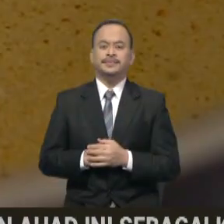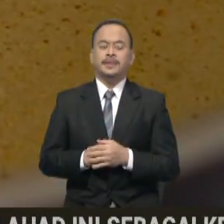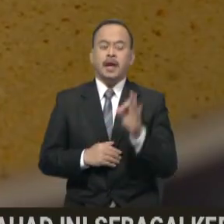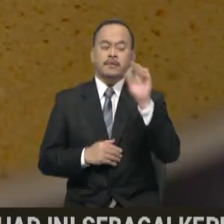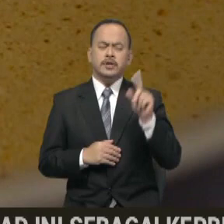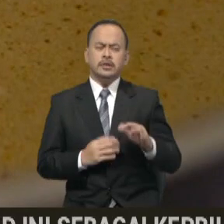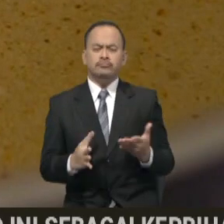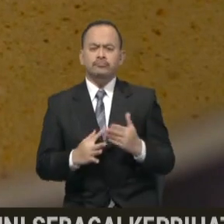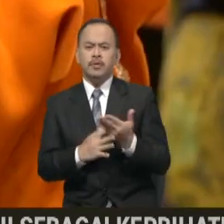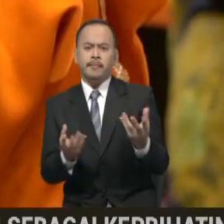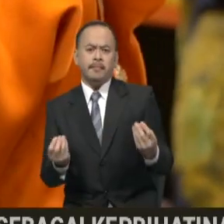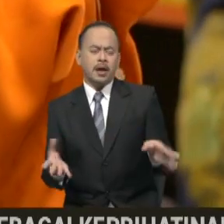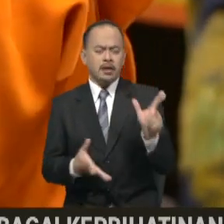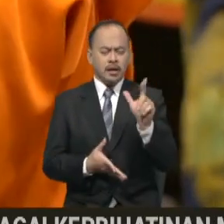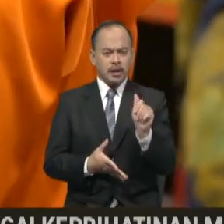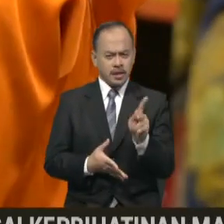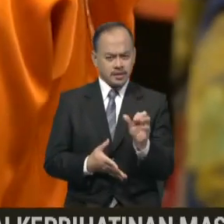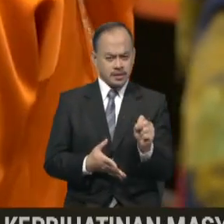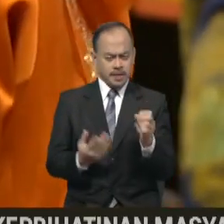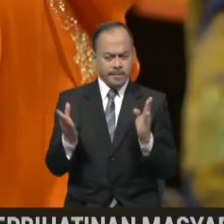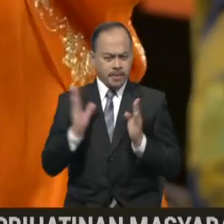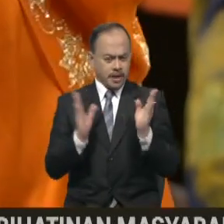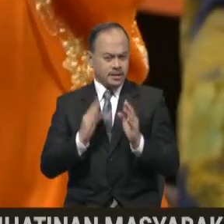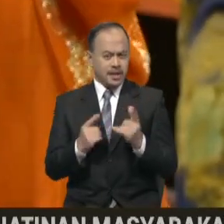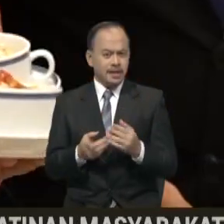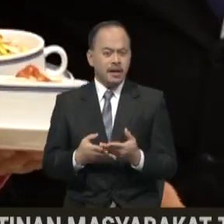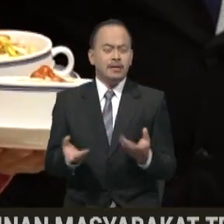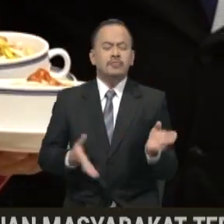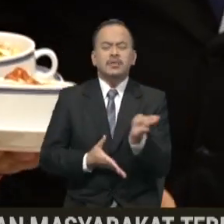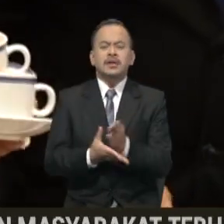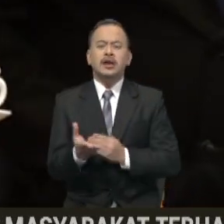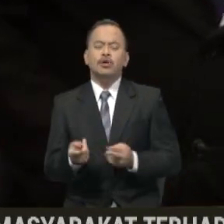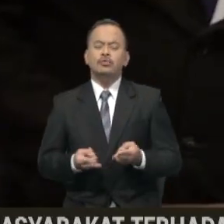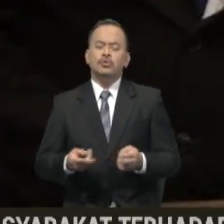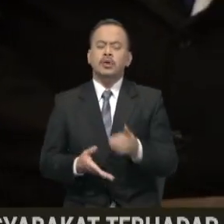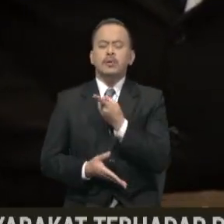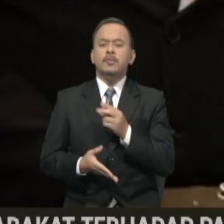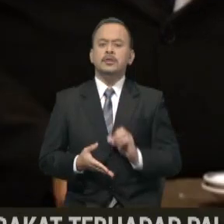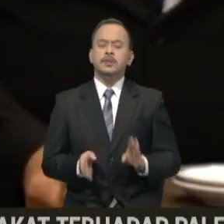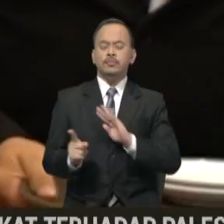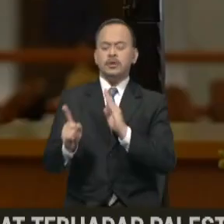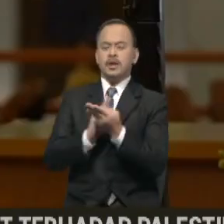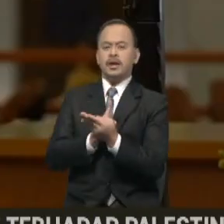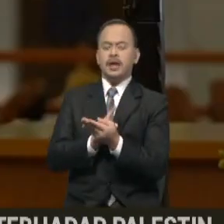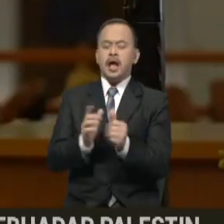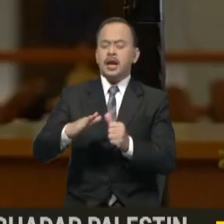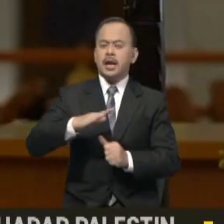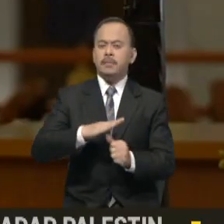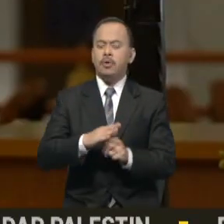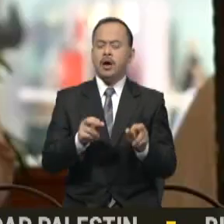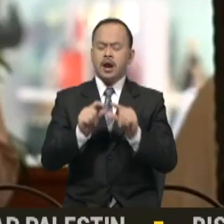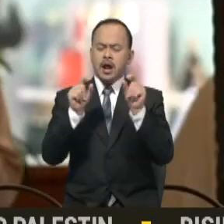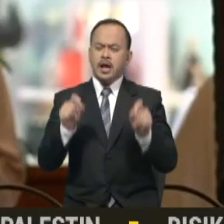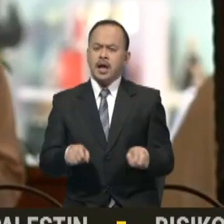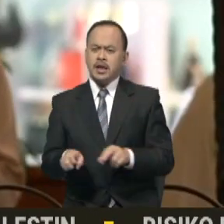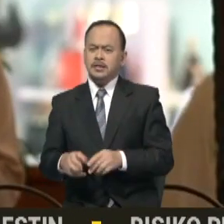Festival mengetengahkan kepelbagaian laksa Malaysia dan sebagai sebahagian daripada usaha diplomasi budaya di bawah rangka kerja